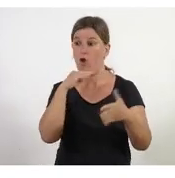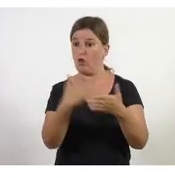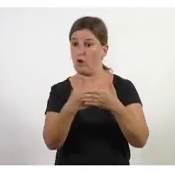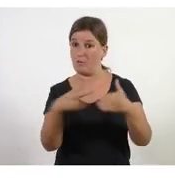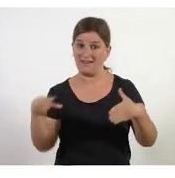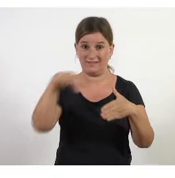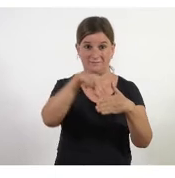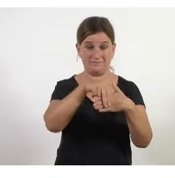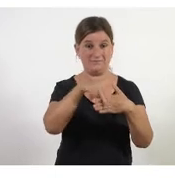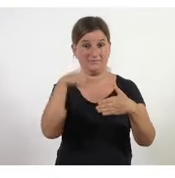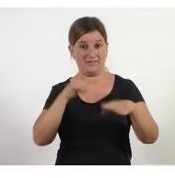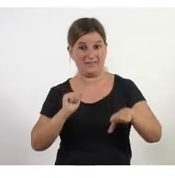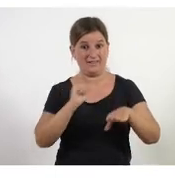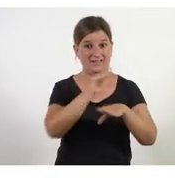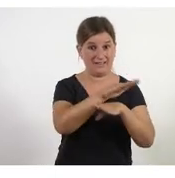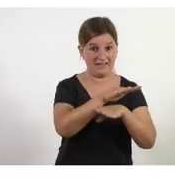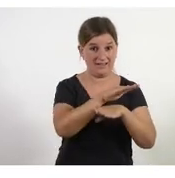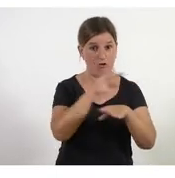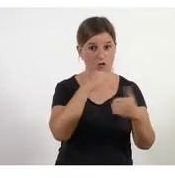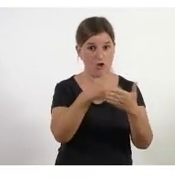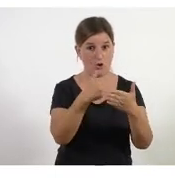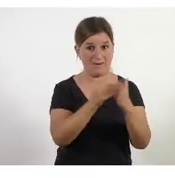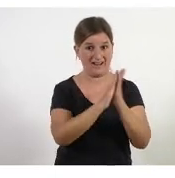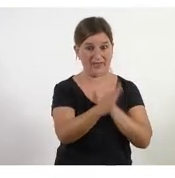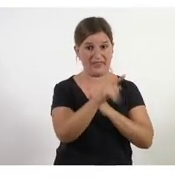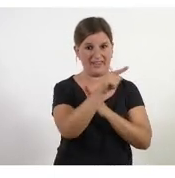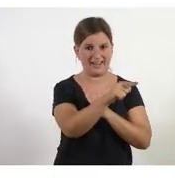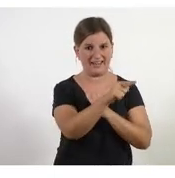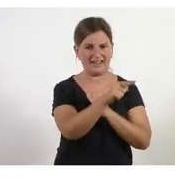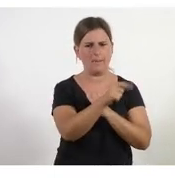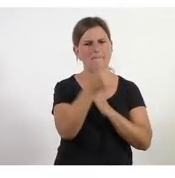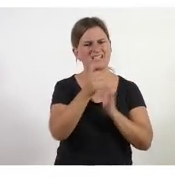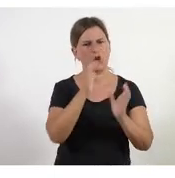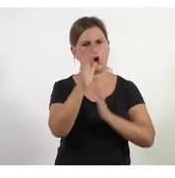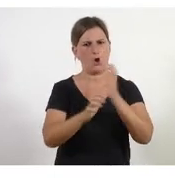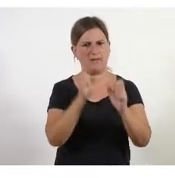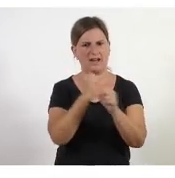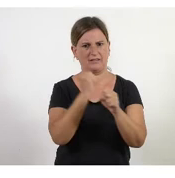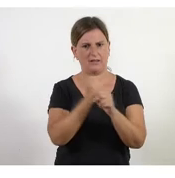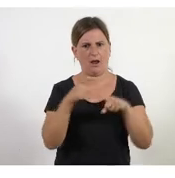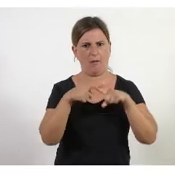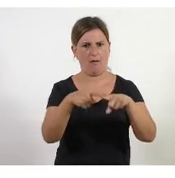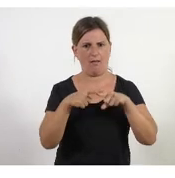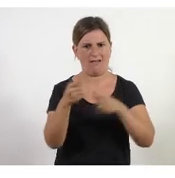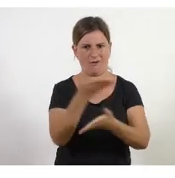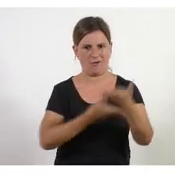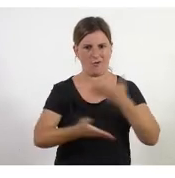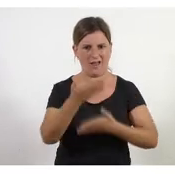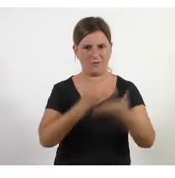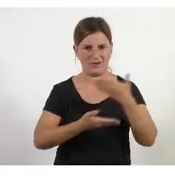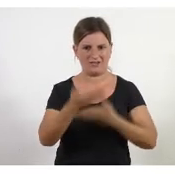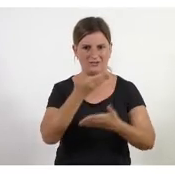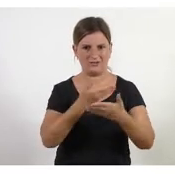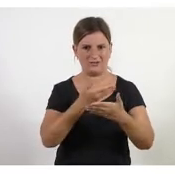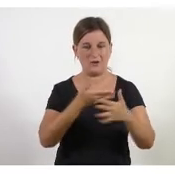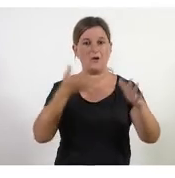el correu electrònic enviem el document directament, compliquem el treballar de forma col·laborativa. Justament,